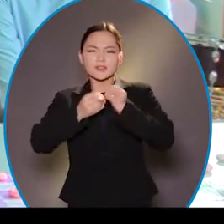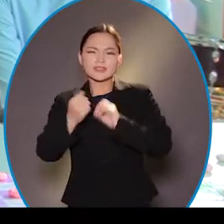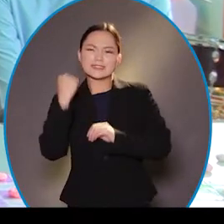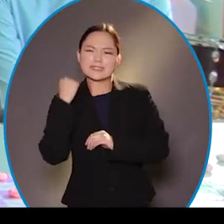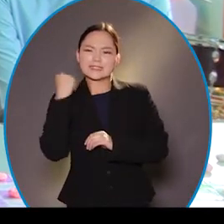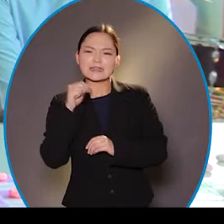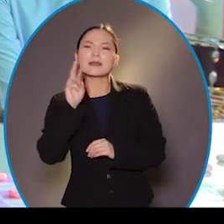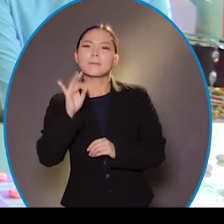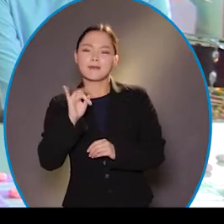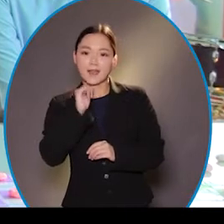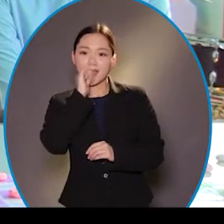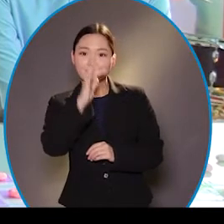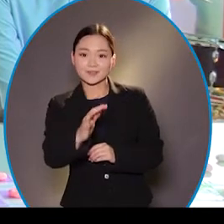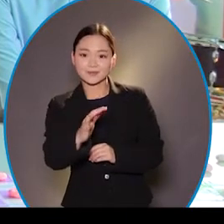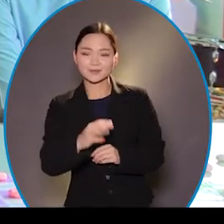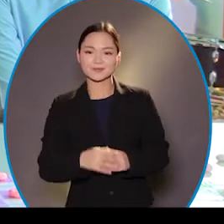Би